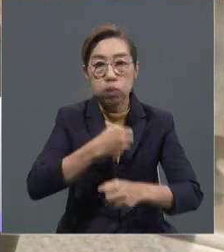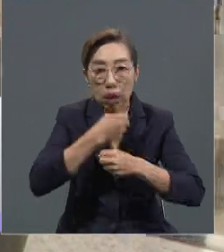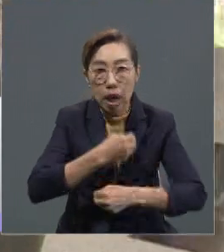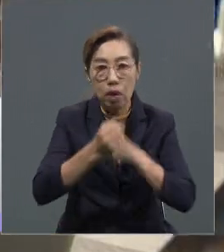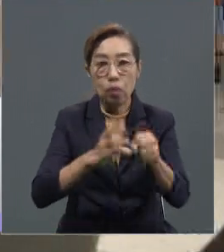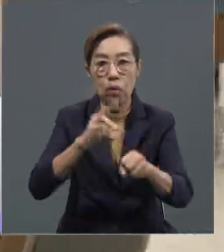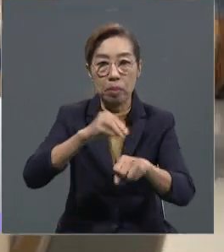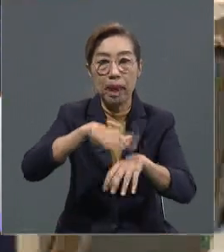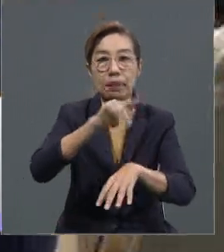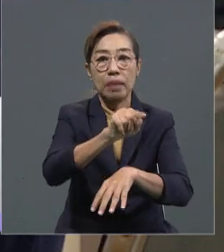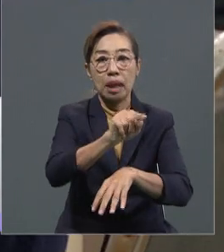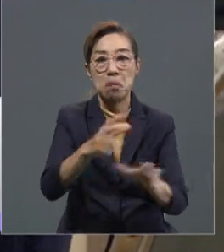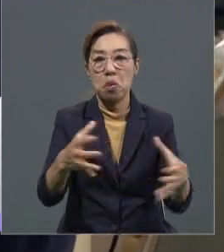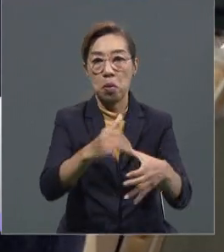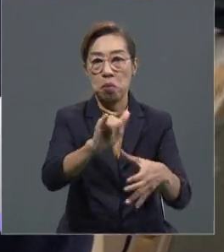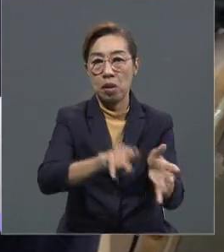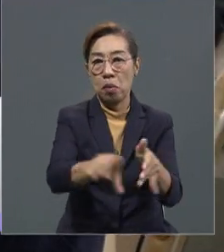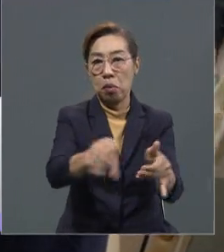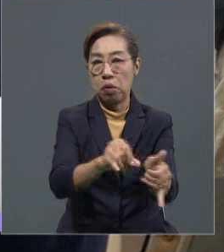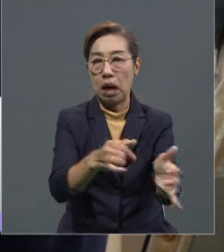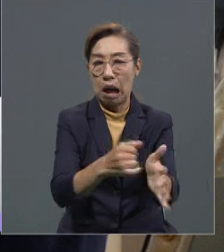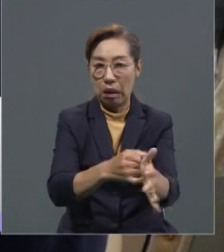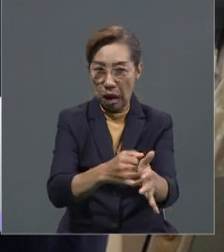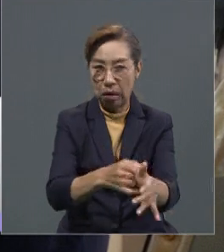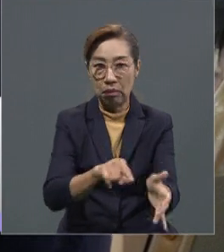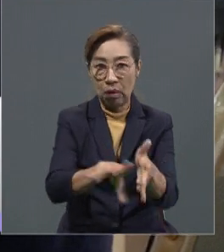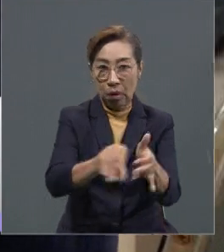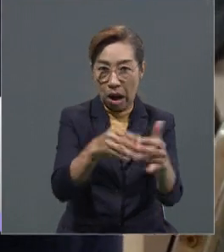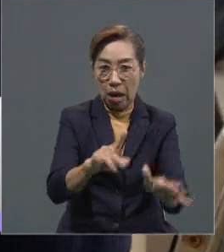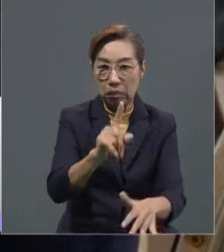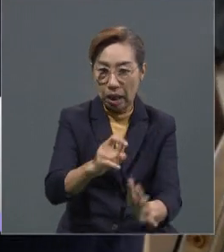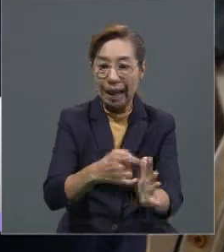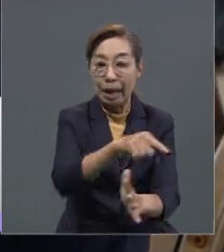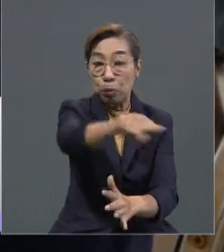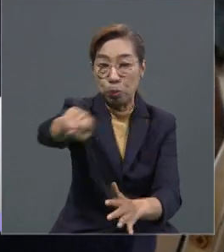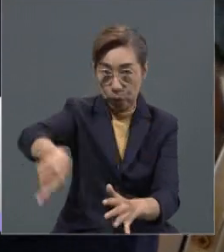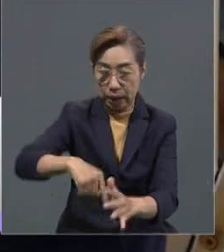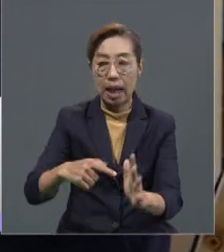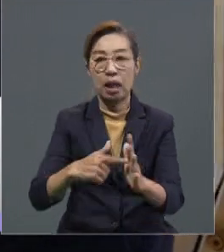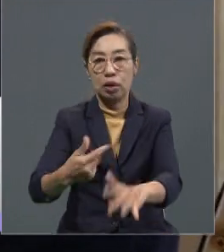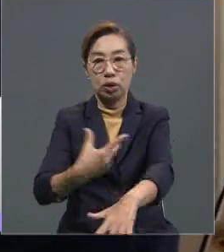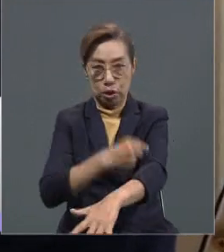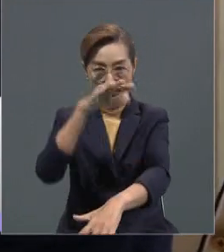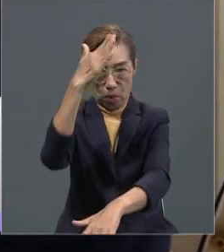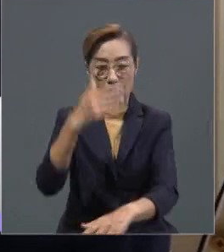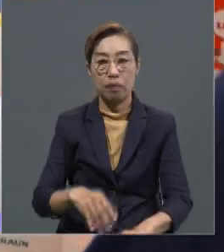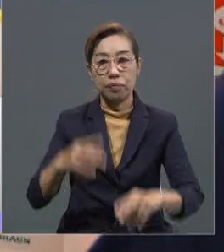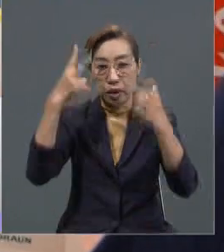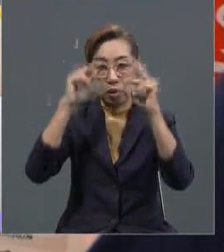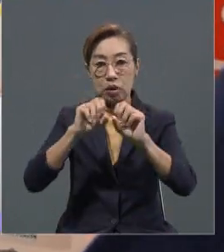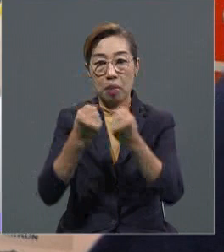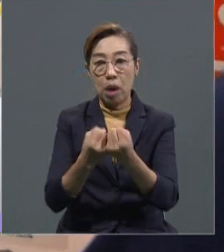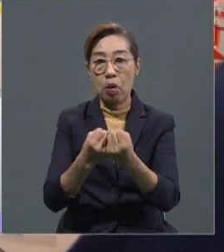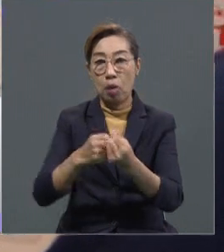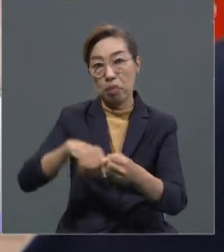ขึ้นไปซึ่งถือเป็นกลุ่มเสี่ยงต่อการเจ็บป่วยและเสียชีวิตทางด้านนายแพทย์พิรุณมุสิกพันธ์นายกสมาคมโรคติดเชื้อแห่งประเทศ